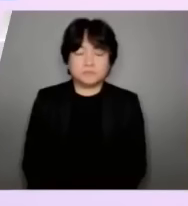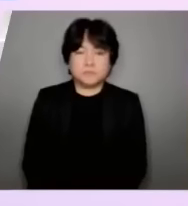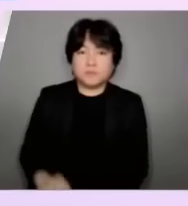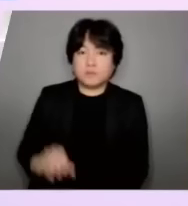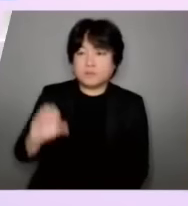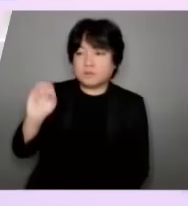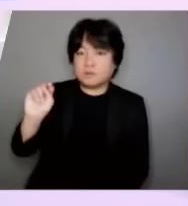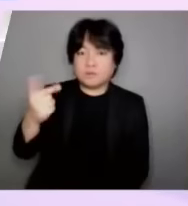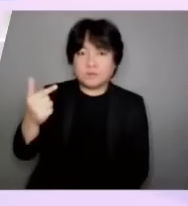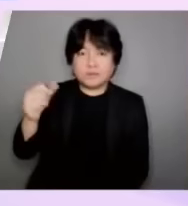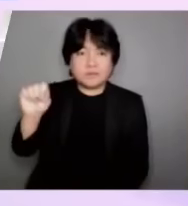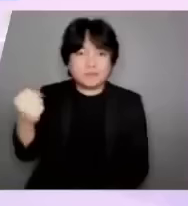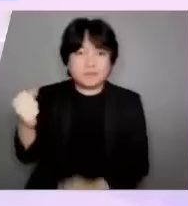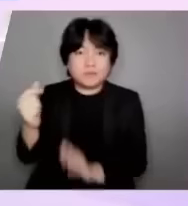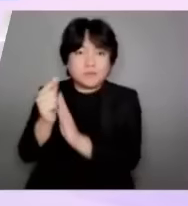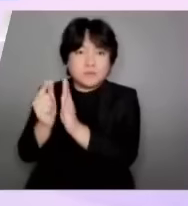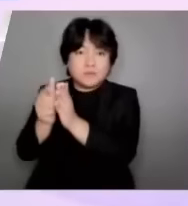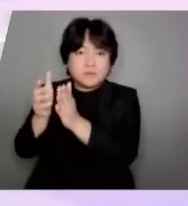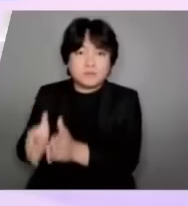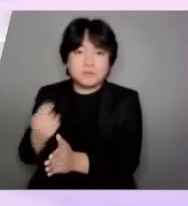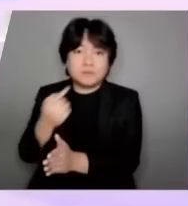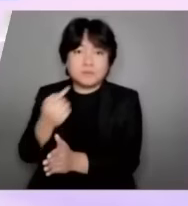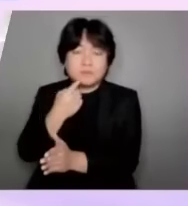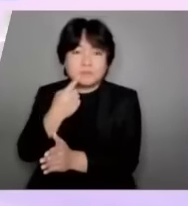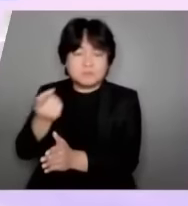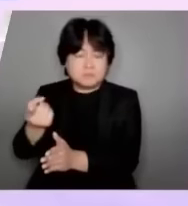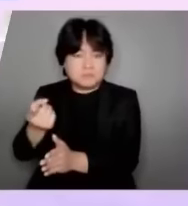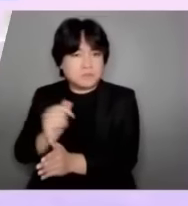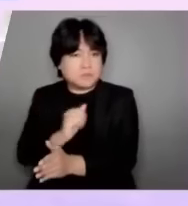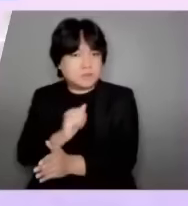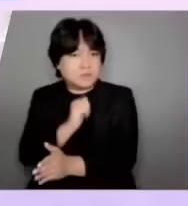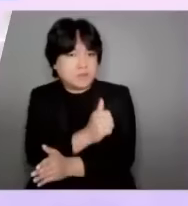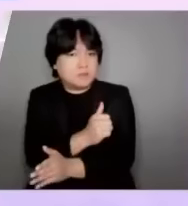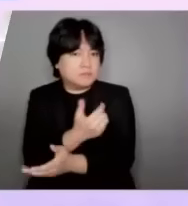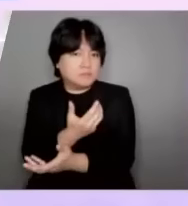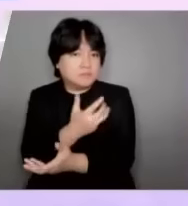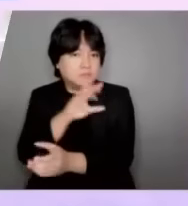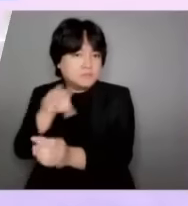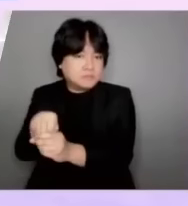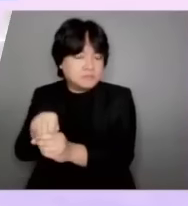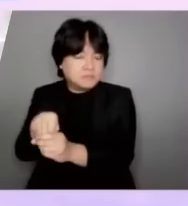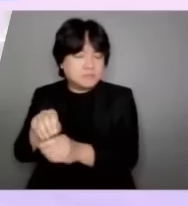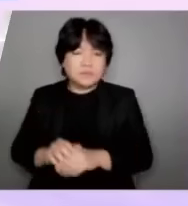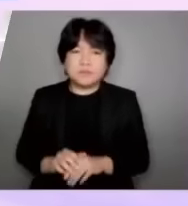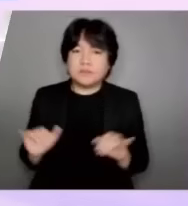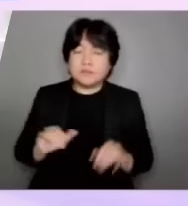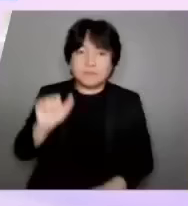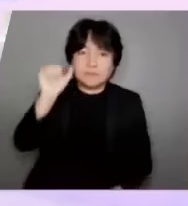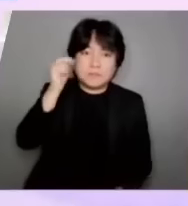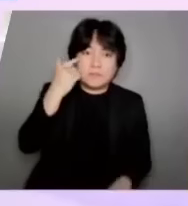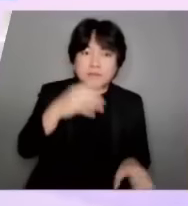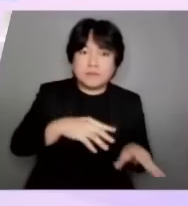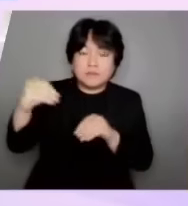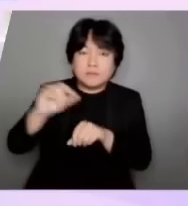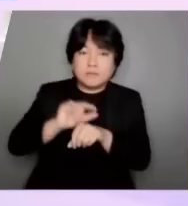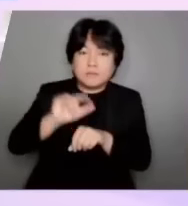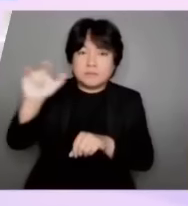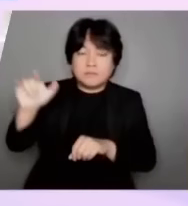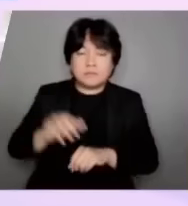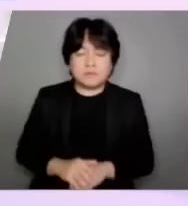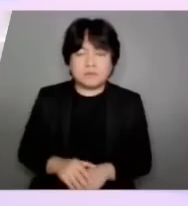ang kanyang kliyente at si dismissed Bamban Mayor Alice Guo sa kanyang pag-alis sa bansa. Sumama naman ang pakiramdam ng kapatid ni Alice Guo